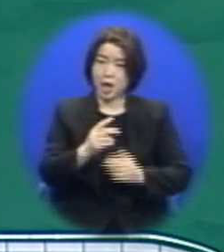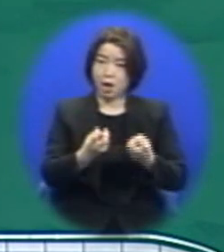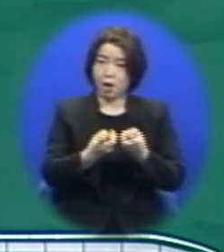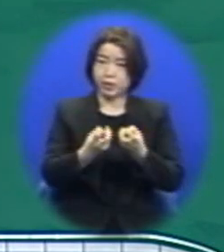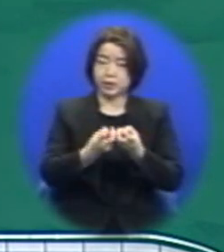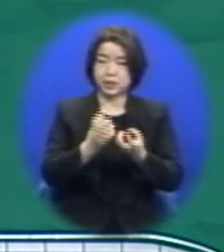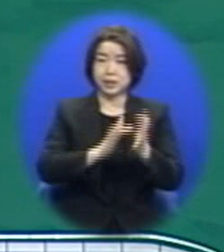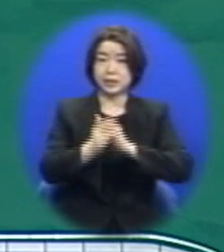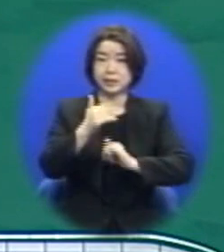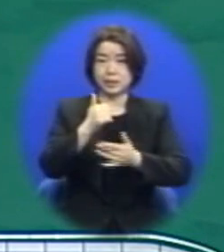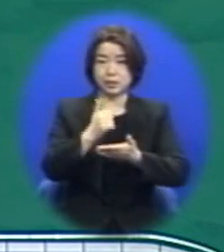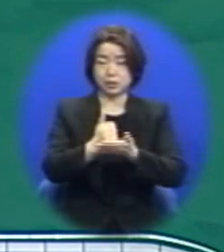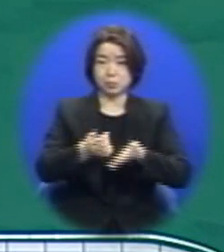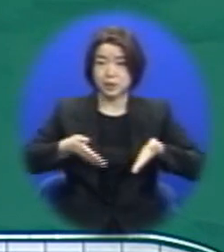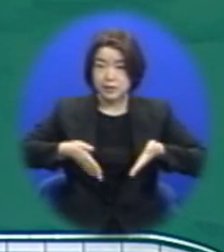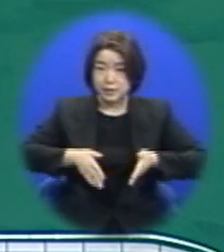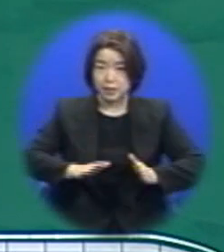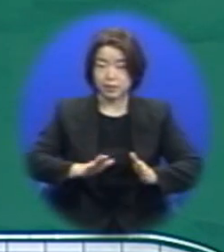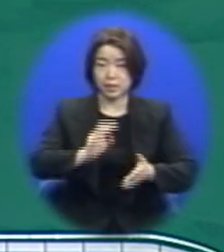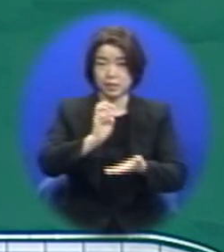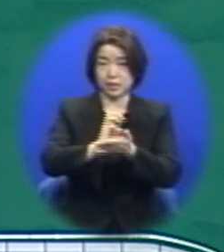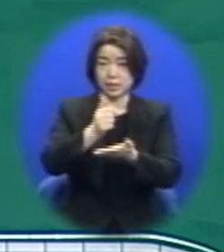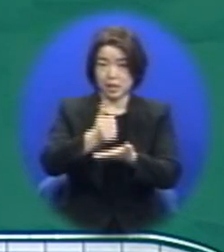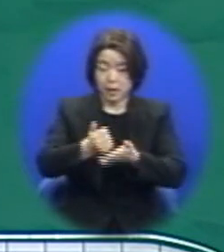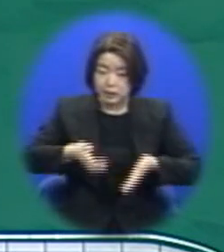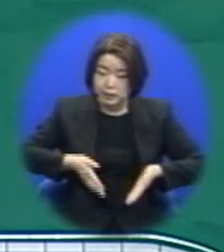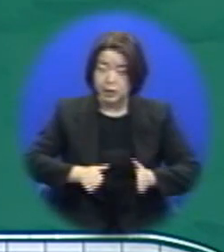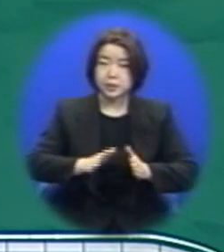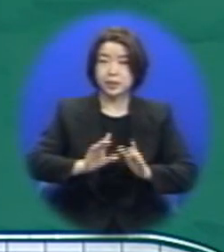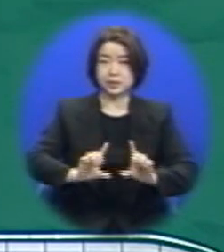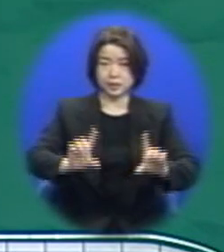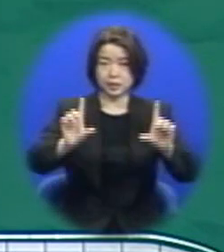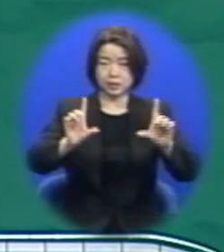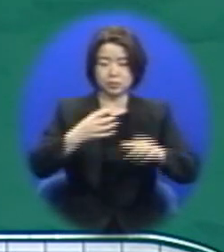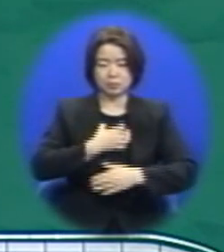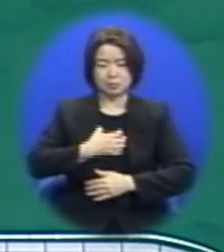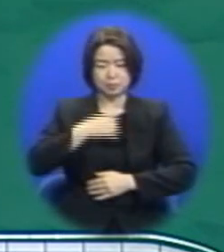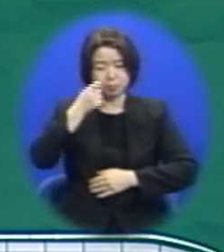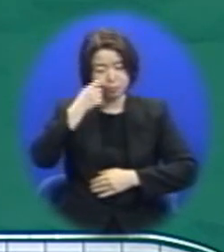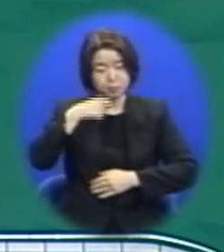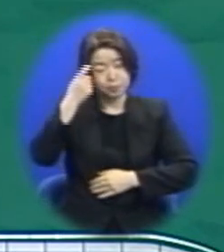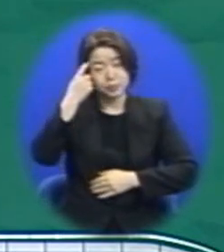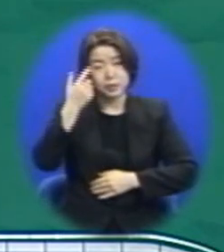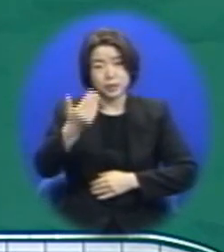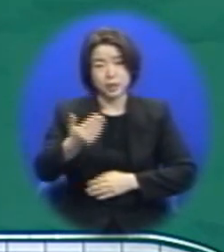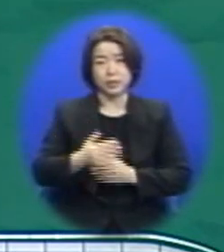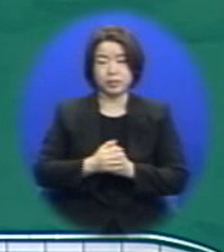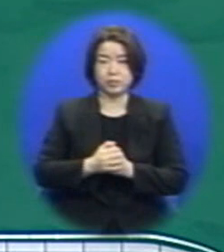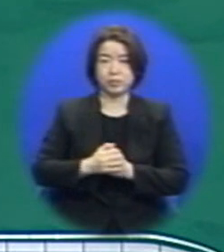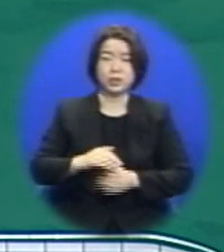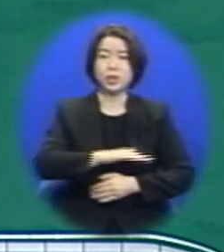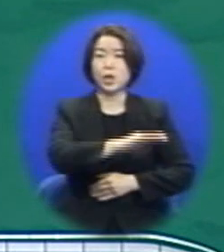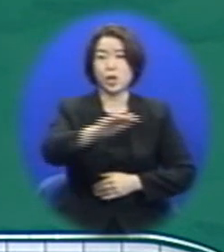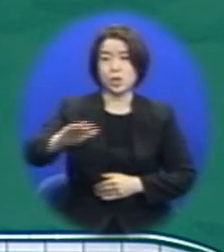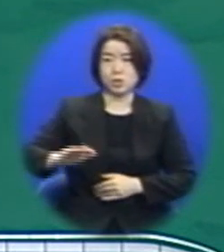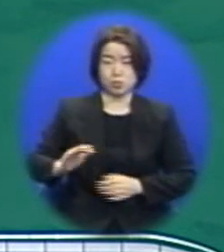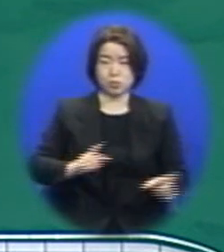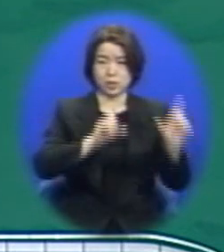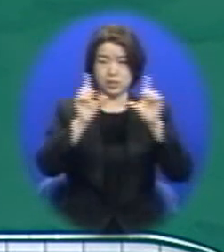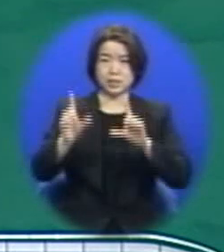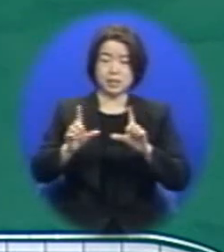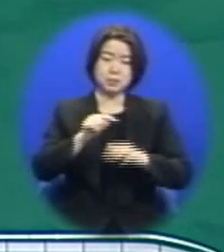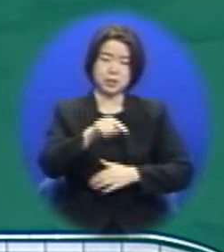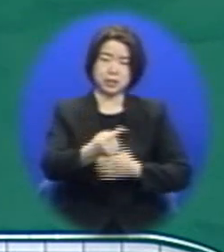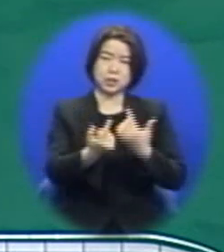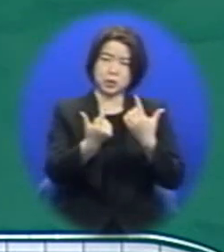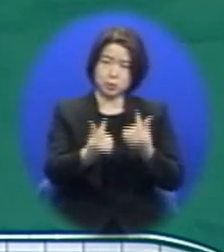예수님이 탄생하신, 메시아가 나신 날이 그렇게 고통스럽고 슬플까요? 그건 우리의 삶이 그렇게